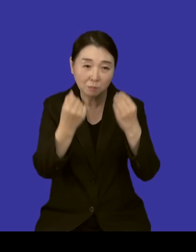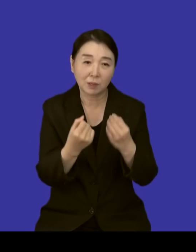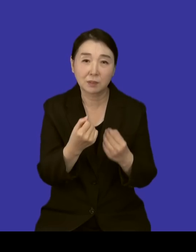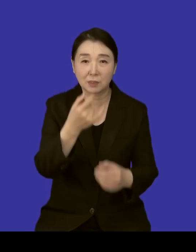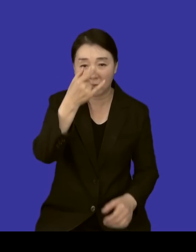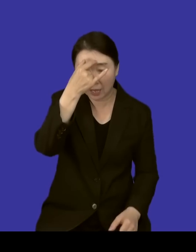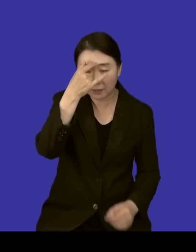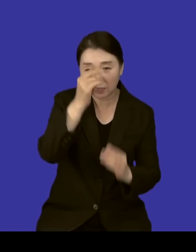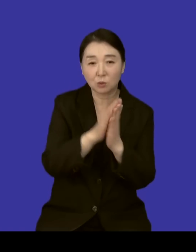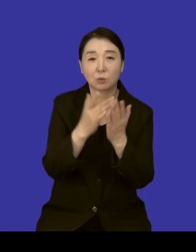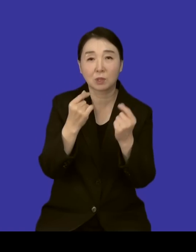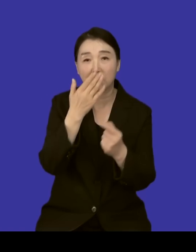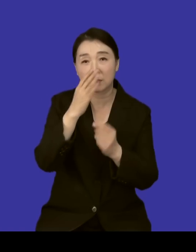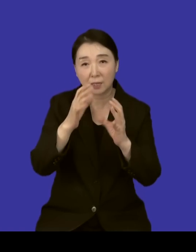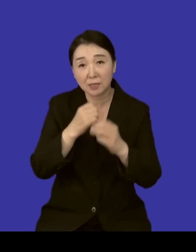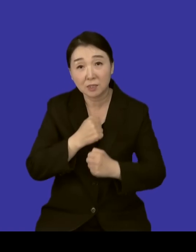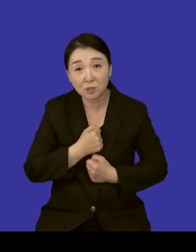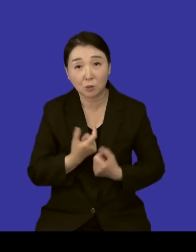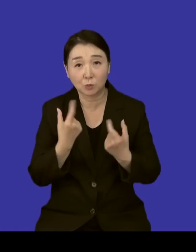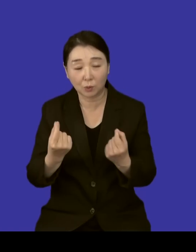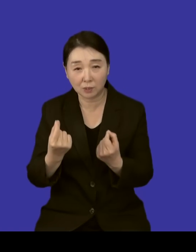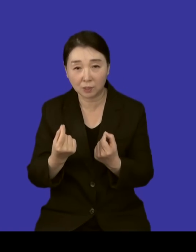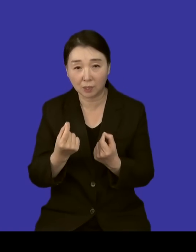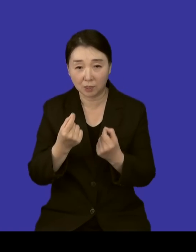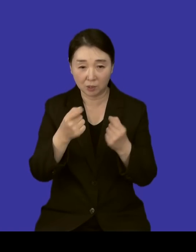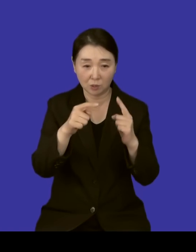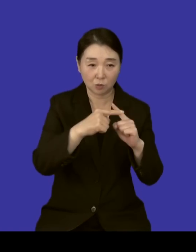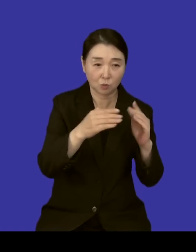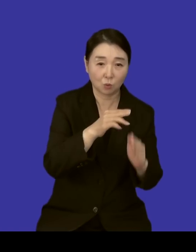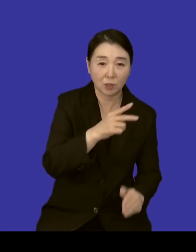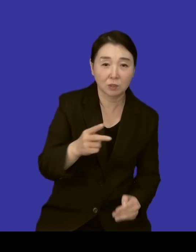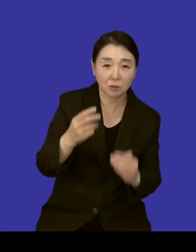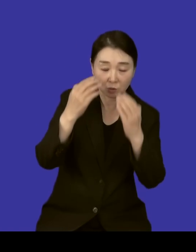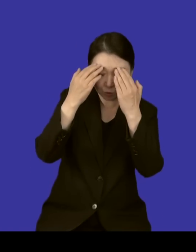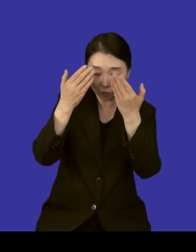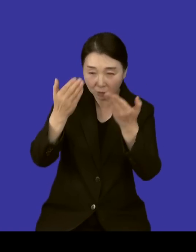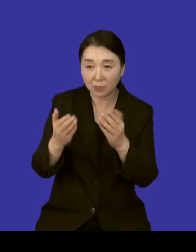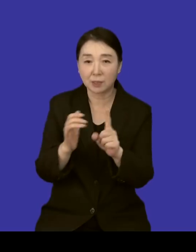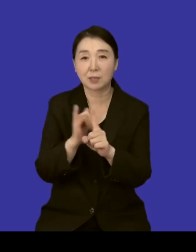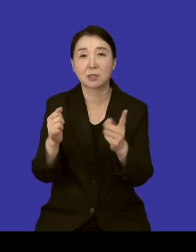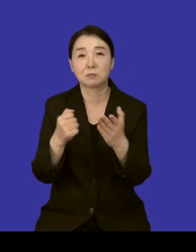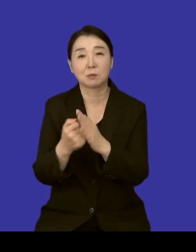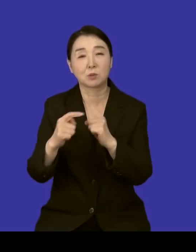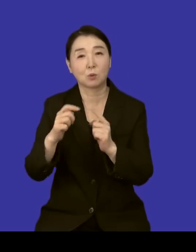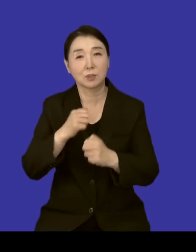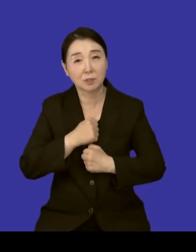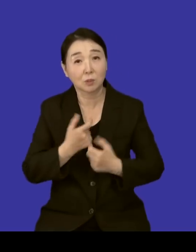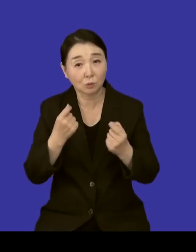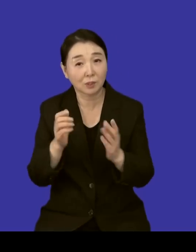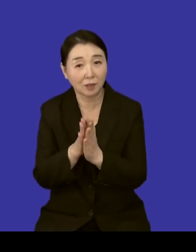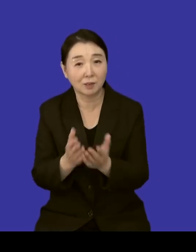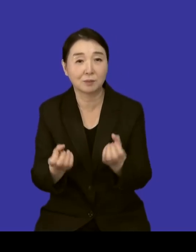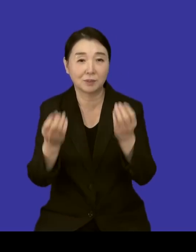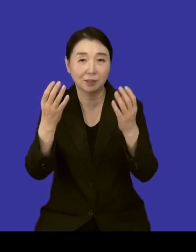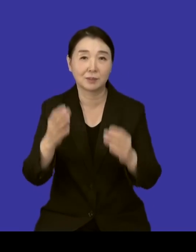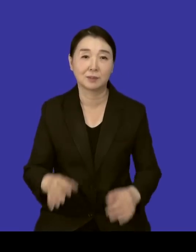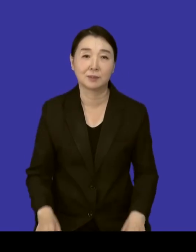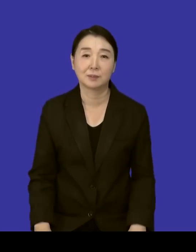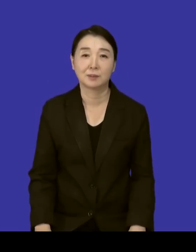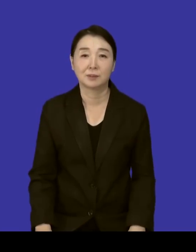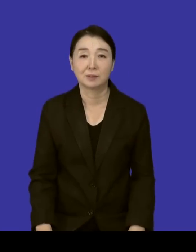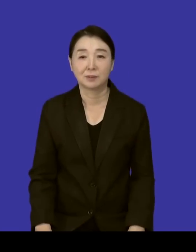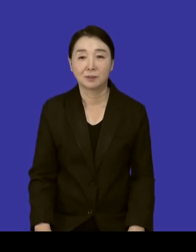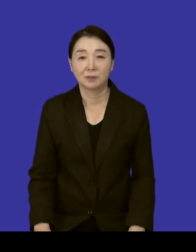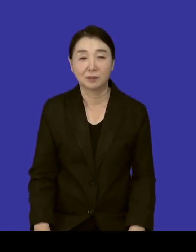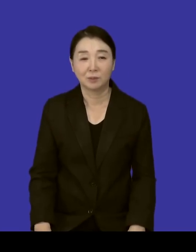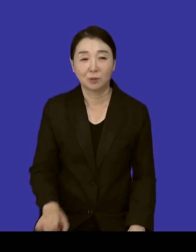교회를 지키셨잖아요. 네. 교회는 고난받는 한 사람 때문에 그 교회를 지키는 거예요. 아멘. 할렐루야. 아멘. 예. 네.